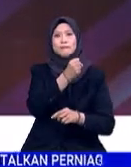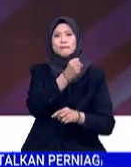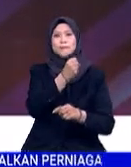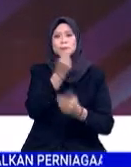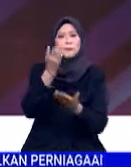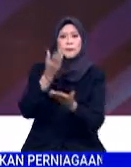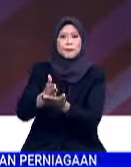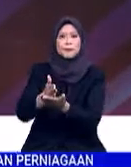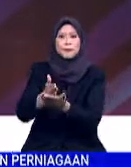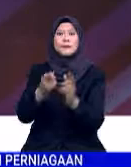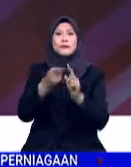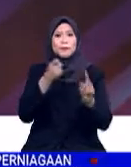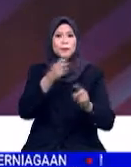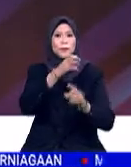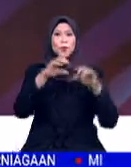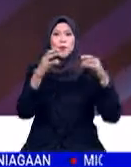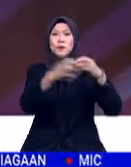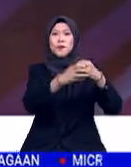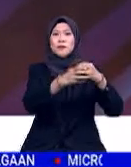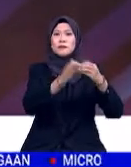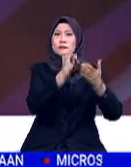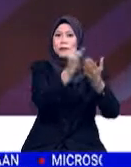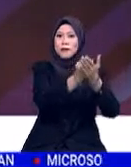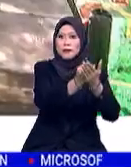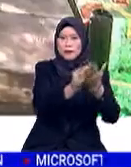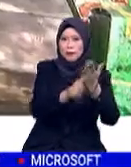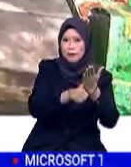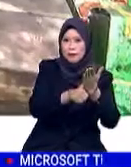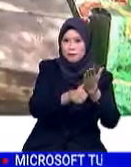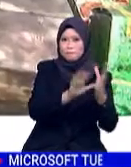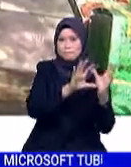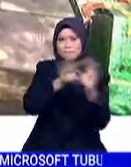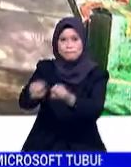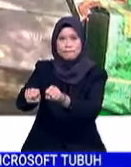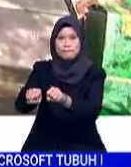dan teras oleh Jawatan Siasatan Jenayah Narkotik.